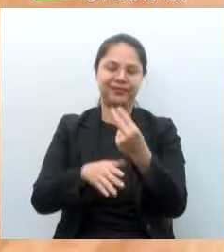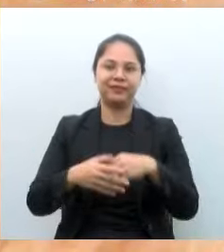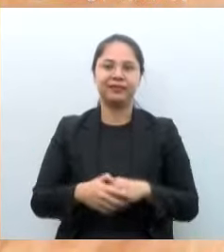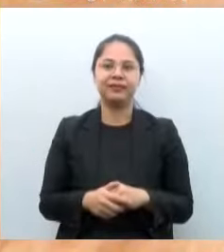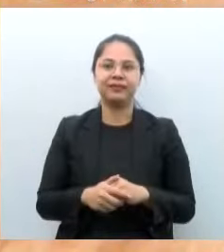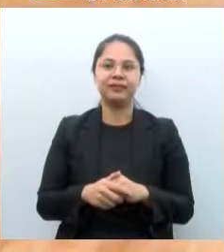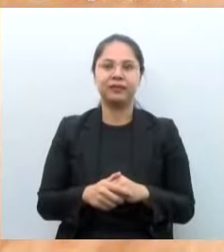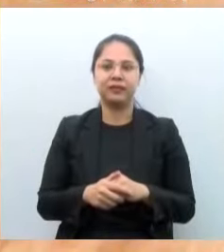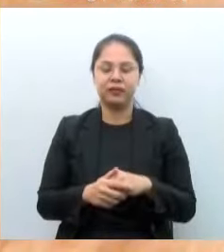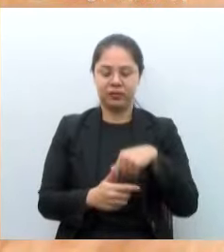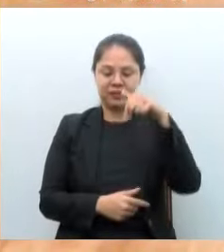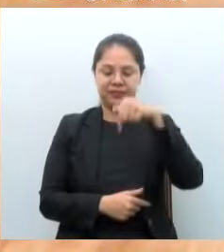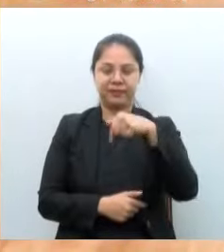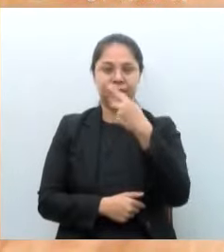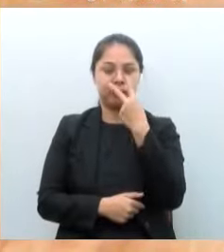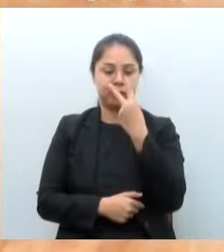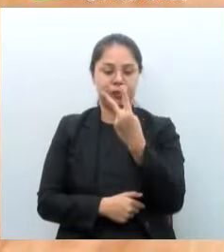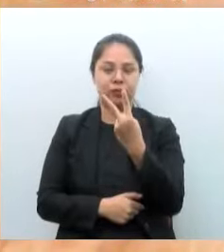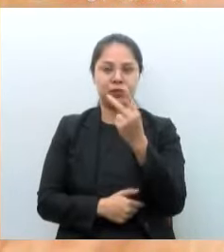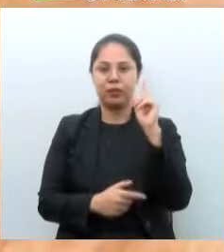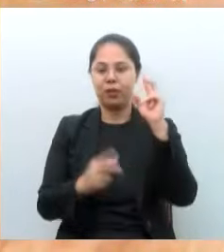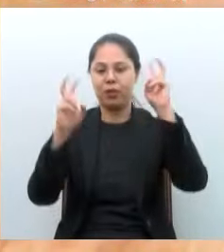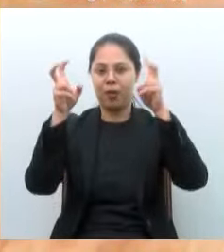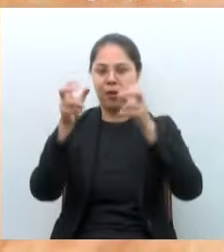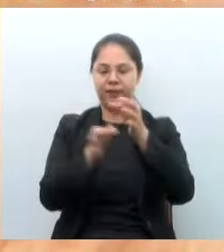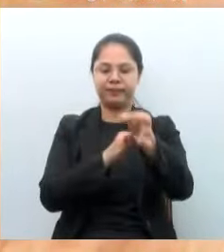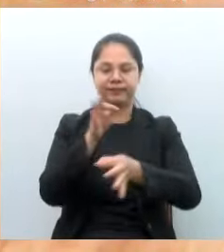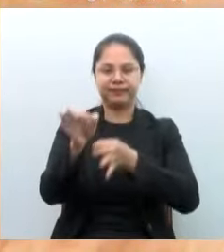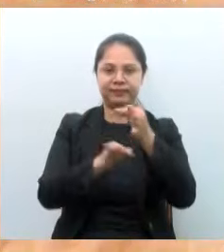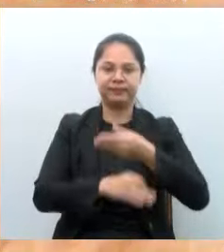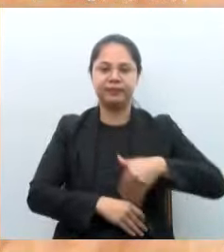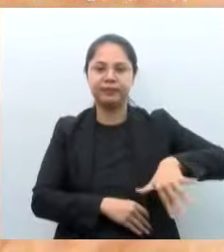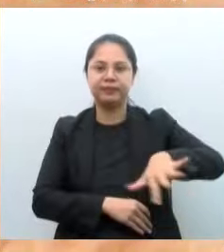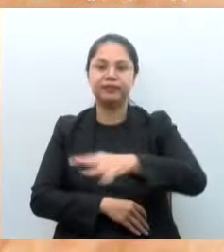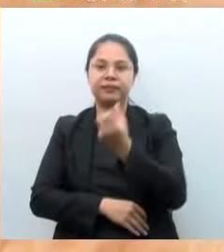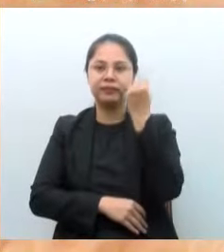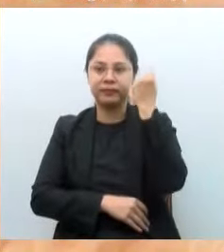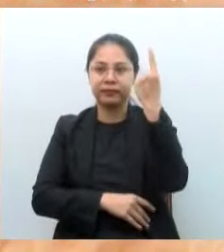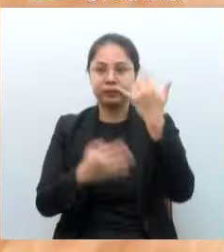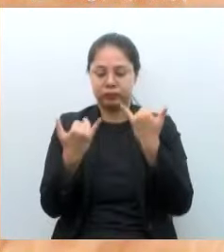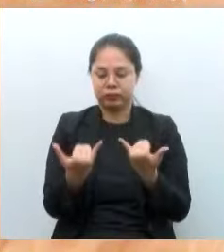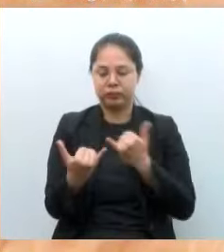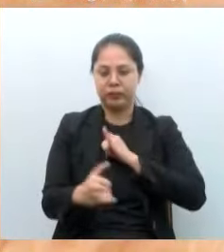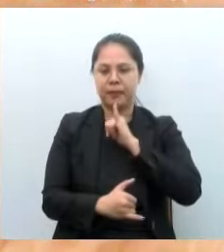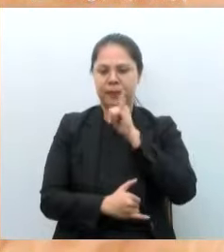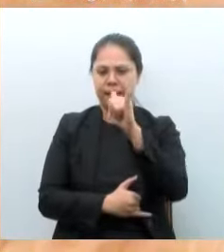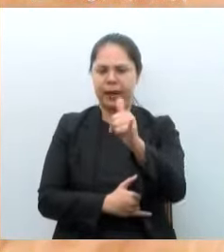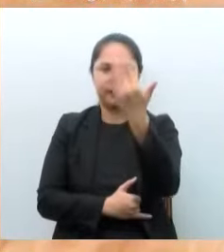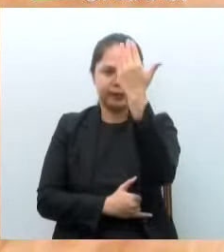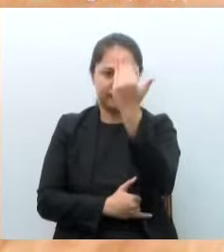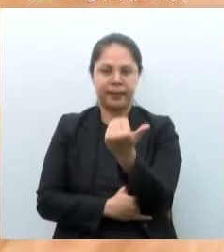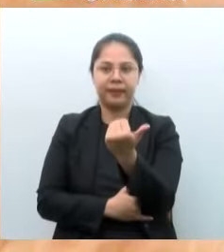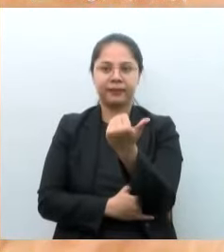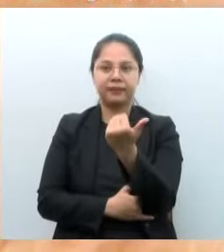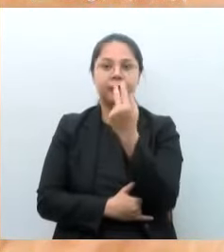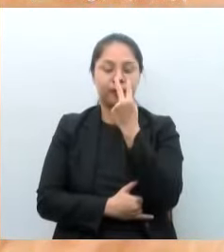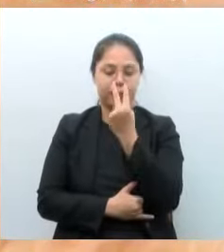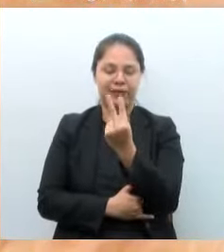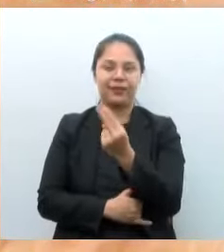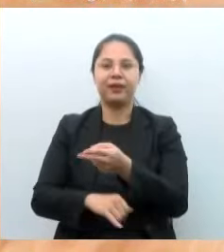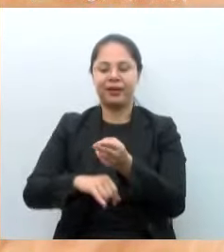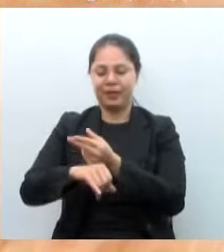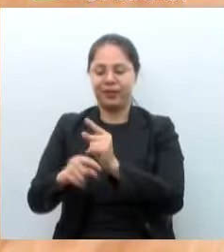ธานบอกกปท.ของเราค่ะท่านก็จะมีเรื่องราวที่มาชี้แจงให้ทราบก่อนนะคะว่าการลงพื้นที่ในครั้งนี้เรามีวัตถุประสงค์อย่างไรแล้วก็กลับอีกหนึ่งเรื่องราว